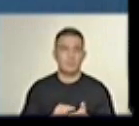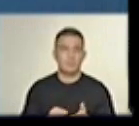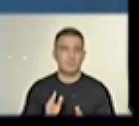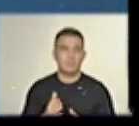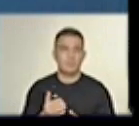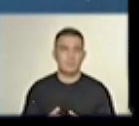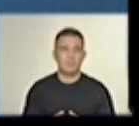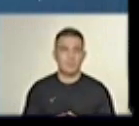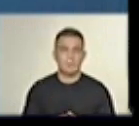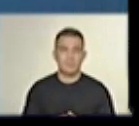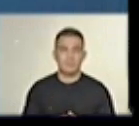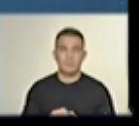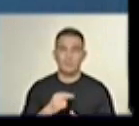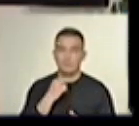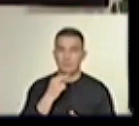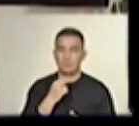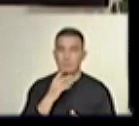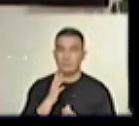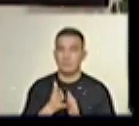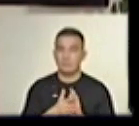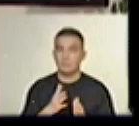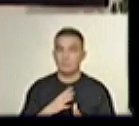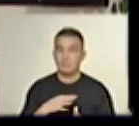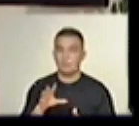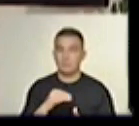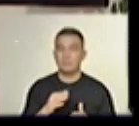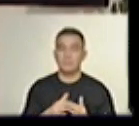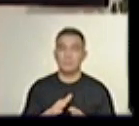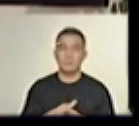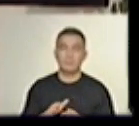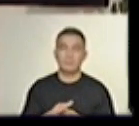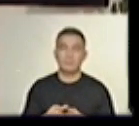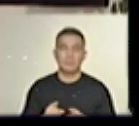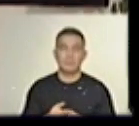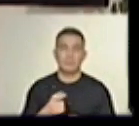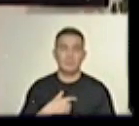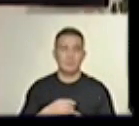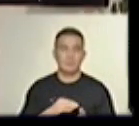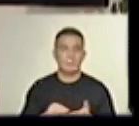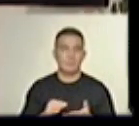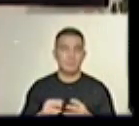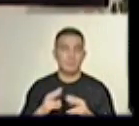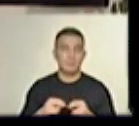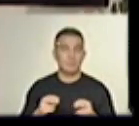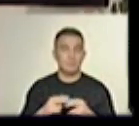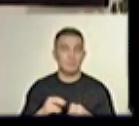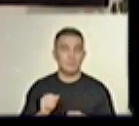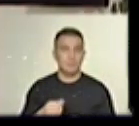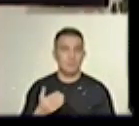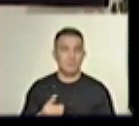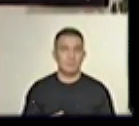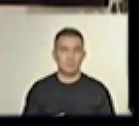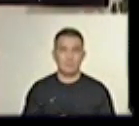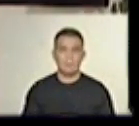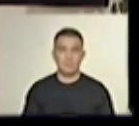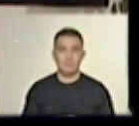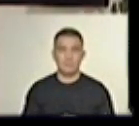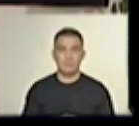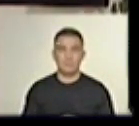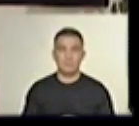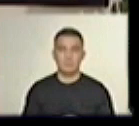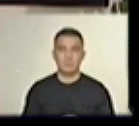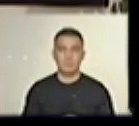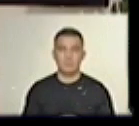bajaramiz. Qani tushunarli bo'lgan bo'lsa, o'zingiz mustaqil ravishda bajaring va tekshirib ko'ring.